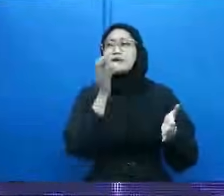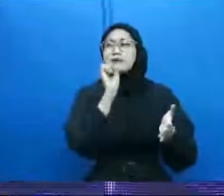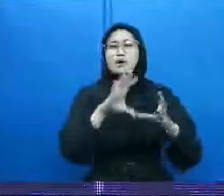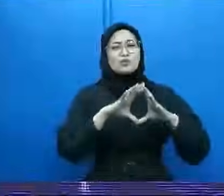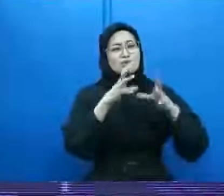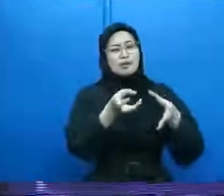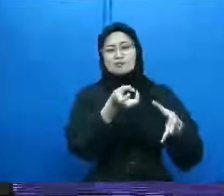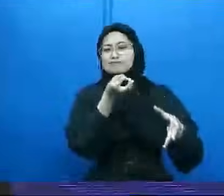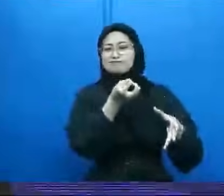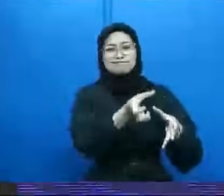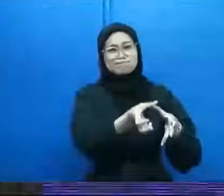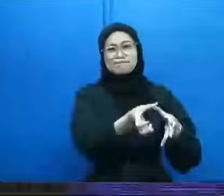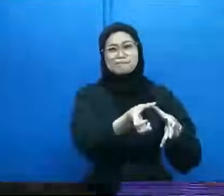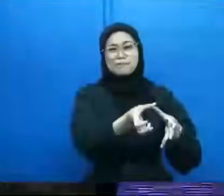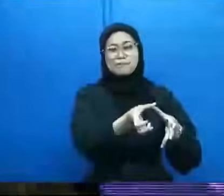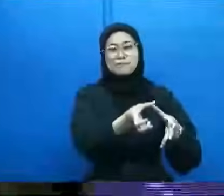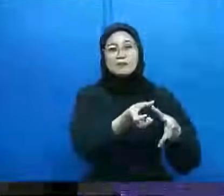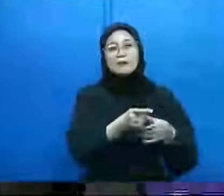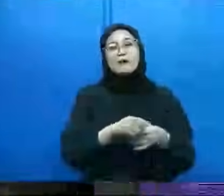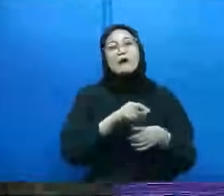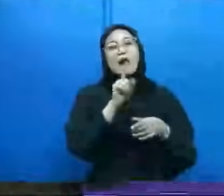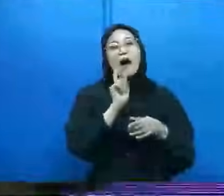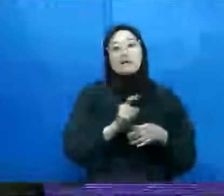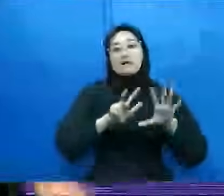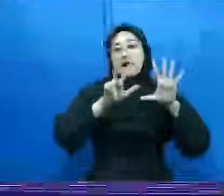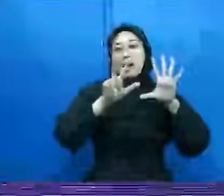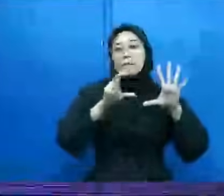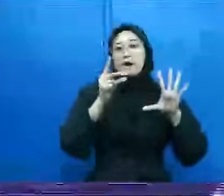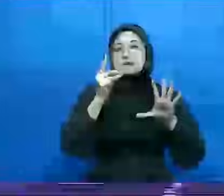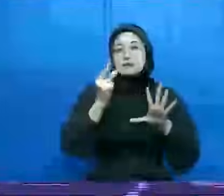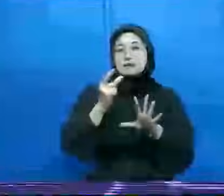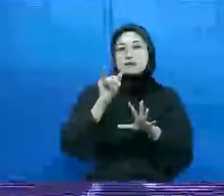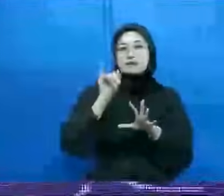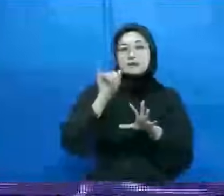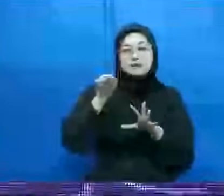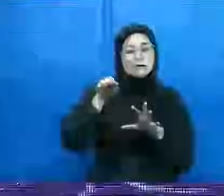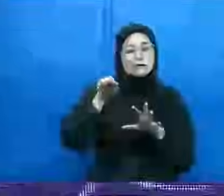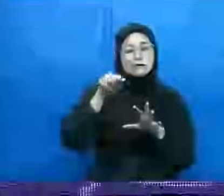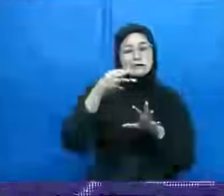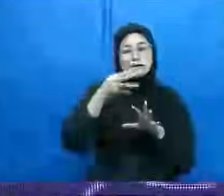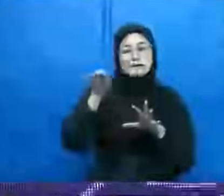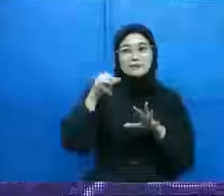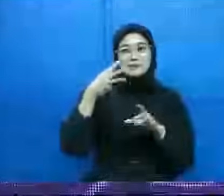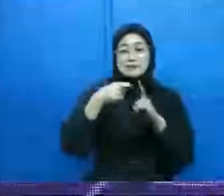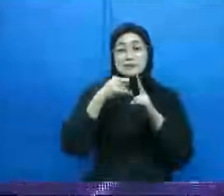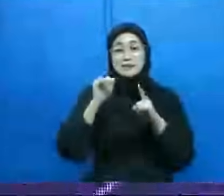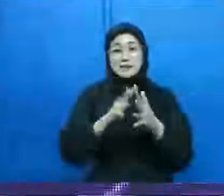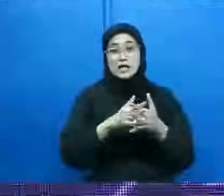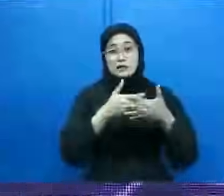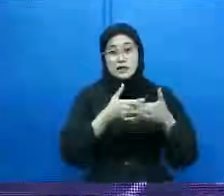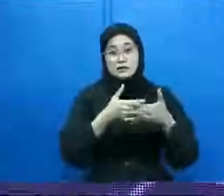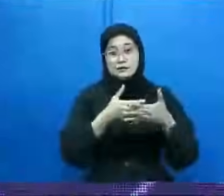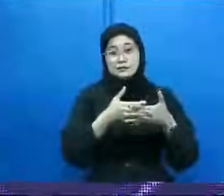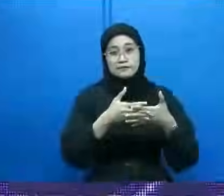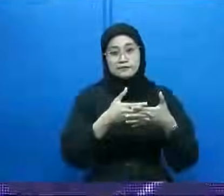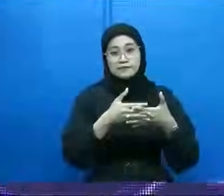bisa mengikuti, ada 8 jenis rizki dalam Al-Quran. Ada yang dicari, ada yang datang sendiri. 8 jenis rizki, kebanyakan